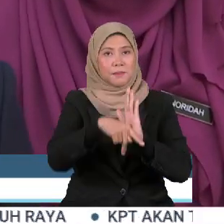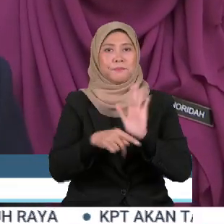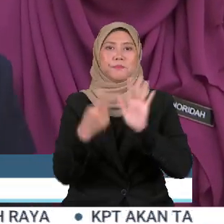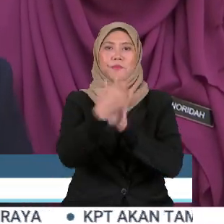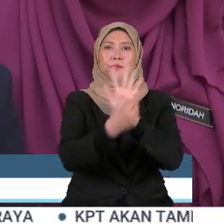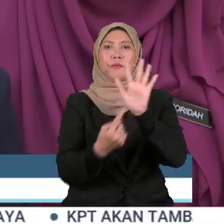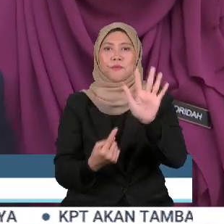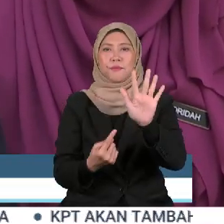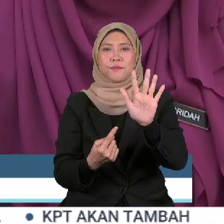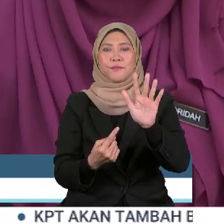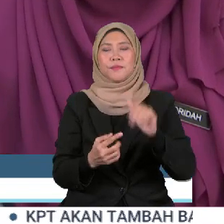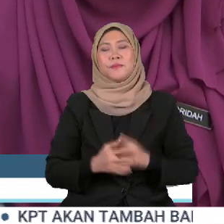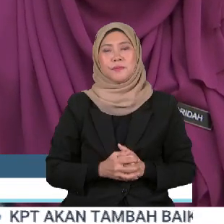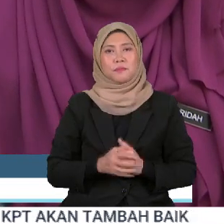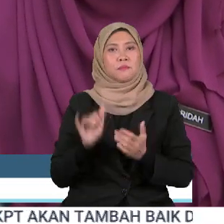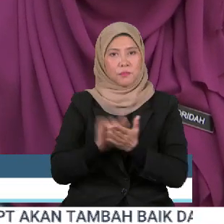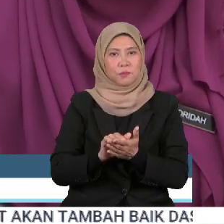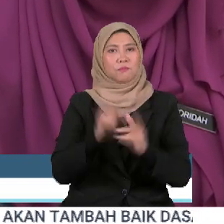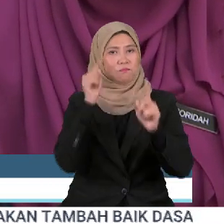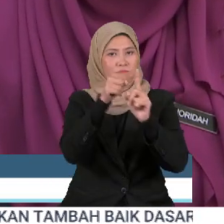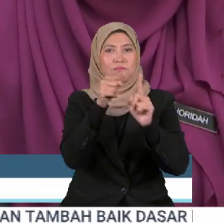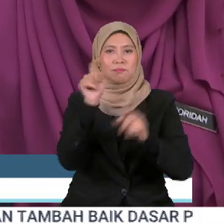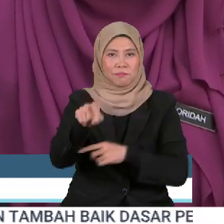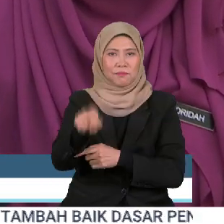prinsip yang seterusnya. Itu yang kita nak, sebab